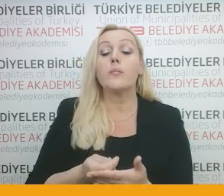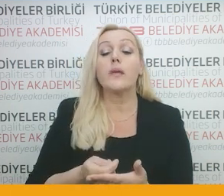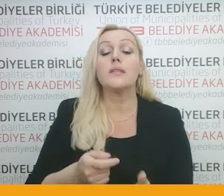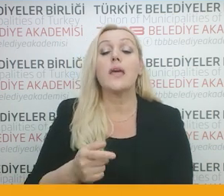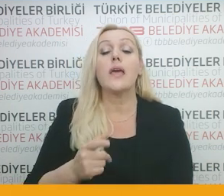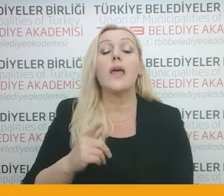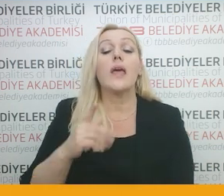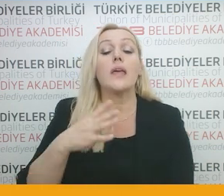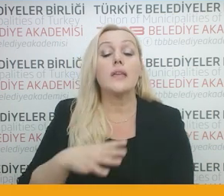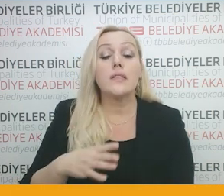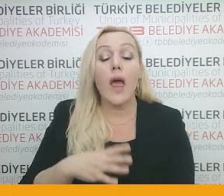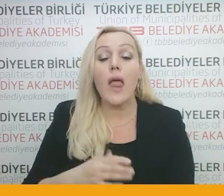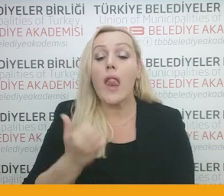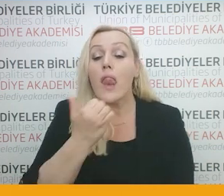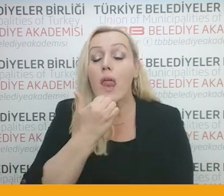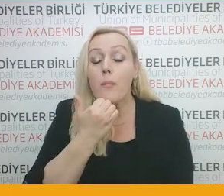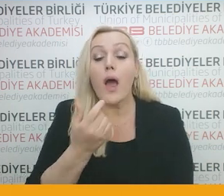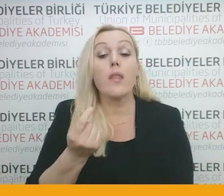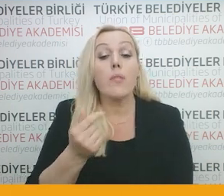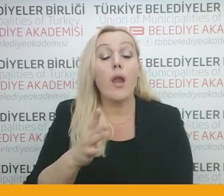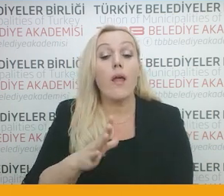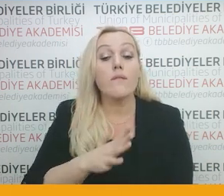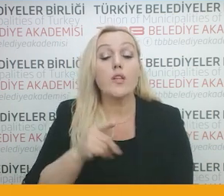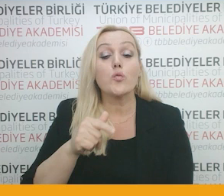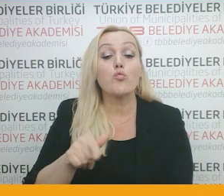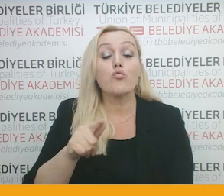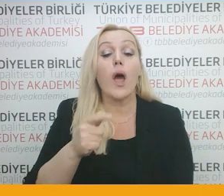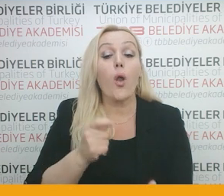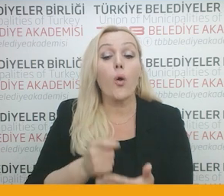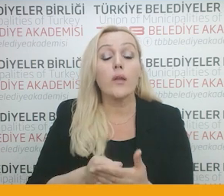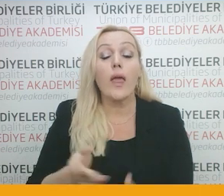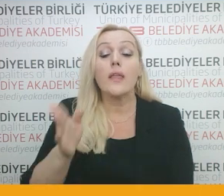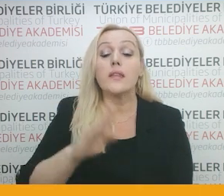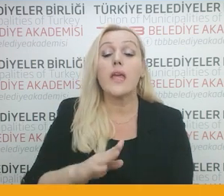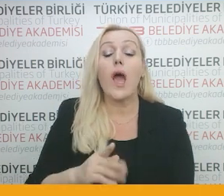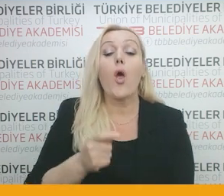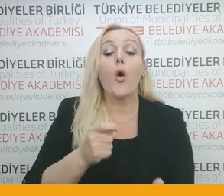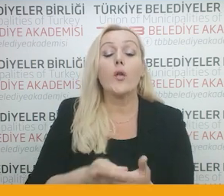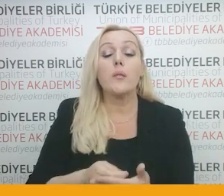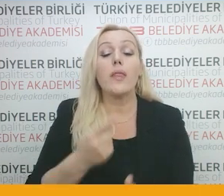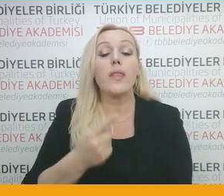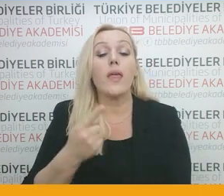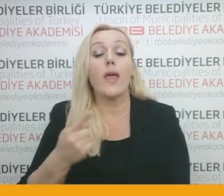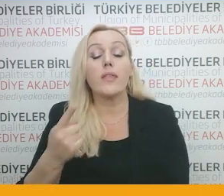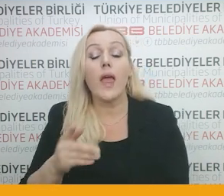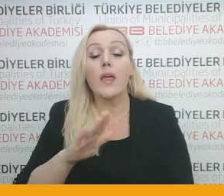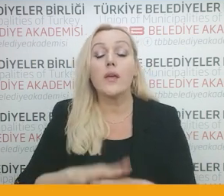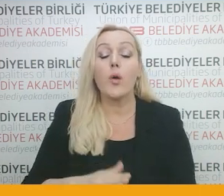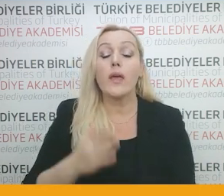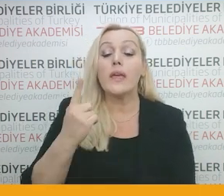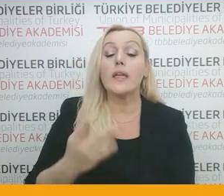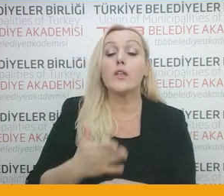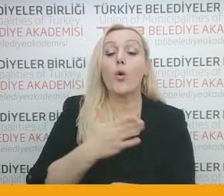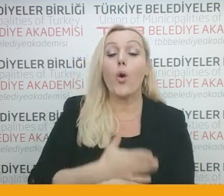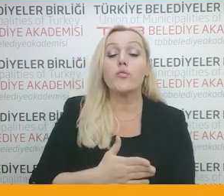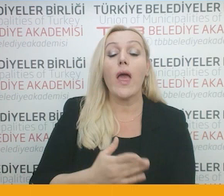Ödenmesi talep eden emanette tutar varsa bunları ödüyoruz. Daha sonra diğer ödemeleri sıraya koyuyoruz. Yani sıralamamız bu şekilde. Önce devletin vergisi,